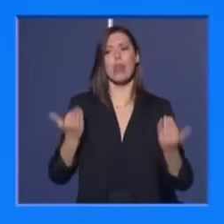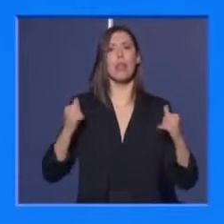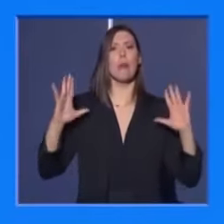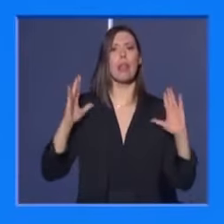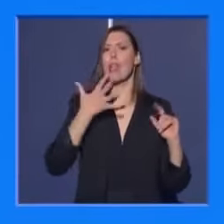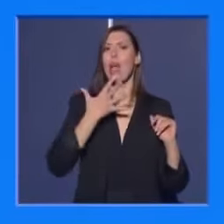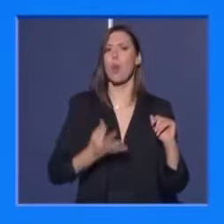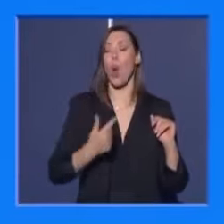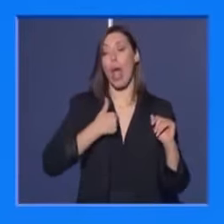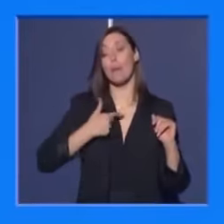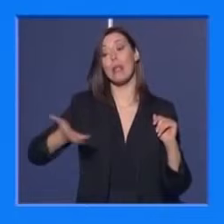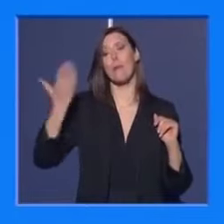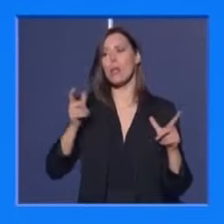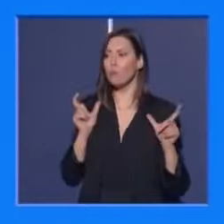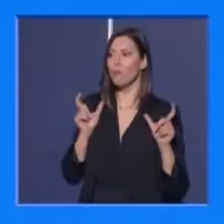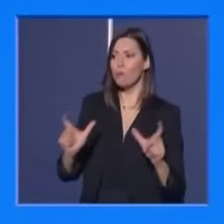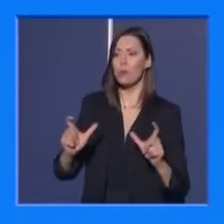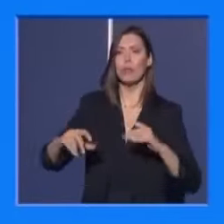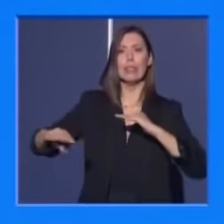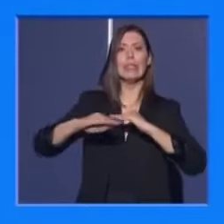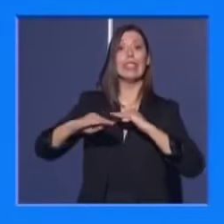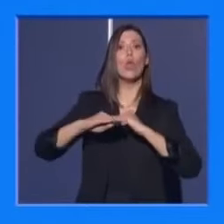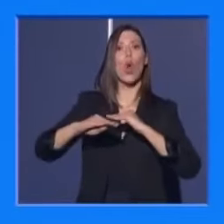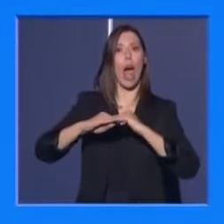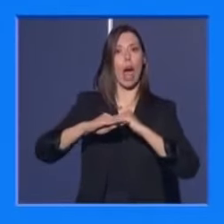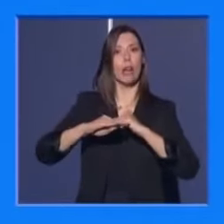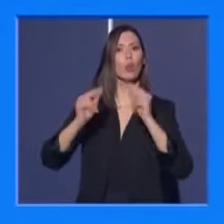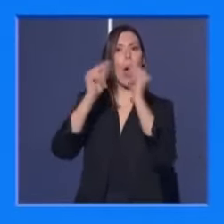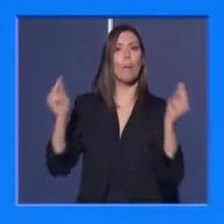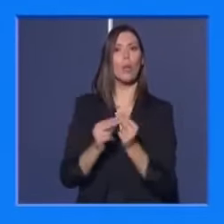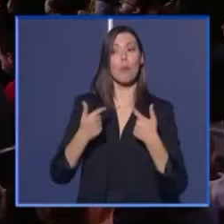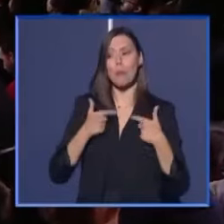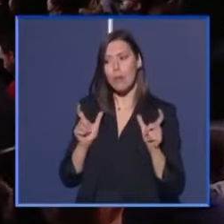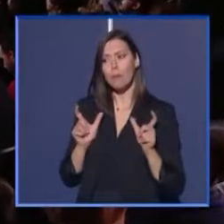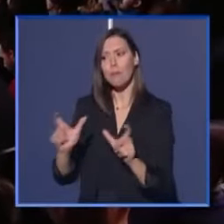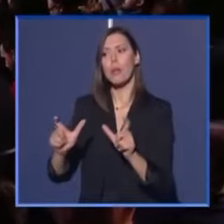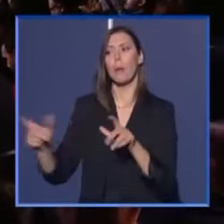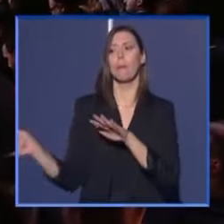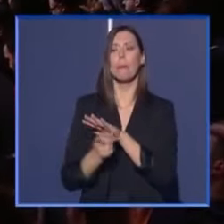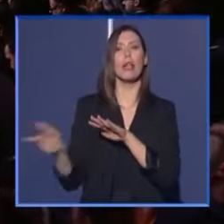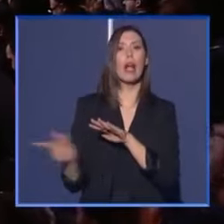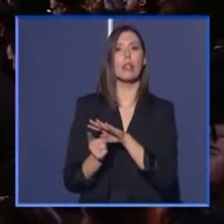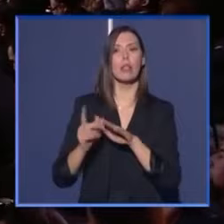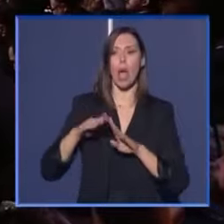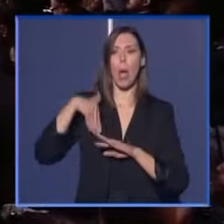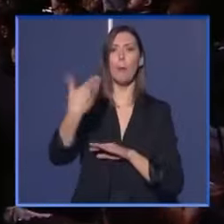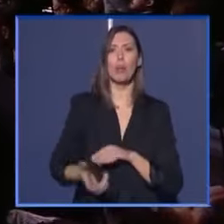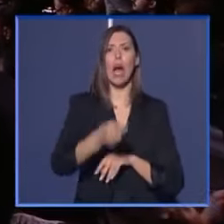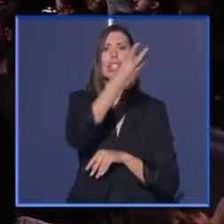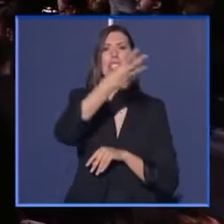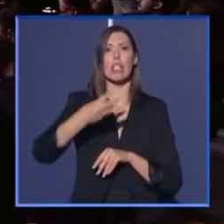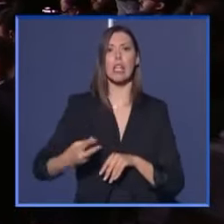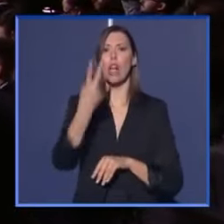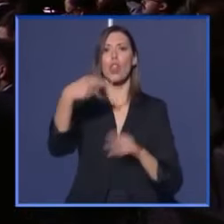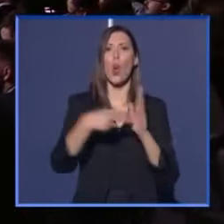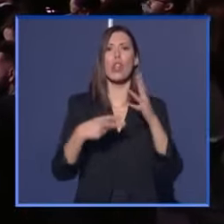σύνορά μας, τη Στρόφιγγα την κρατούσαμε εμείς κλειστή. όταν ο ΣΥΡΙΖΑ άνοιξε στις αρχές του